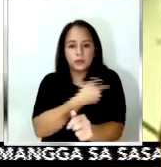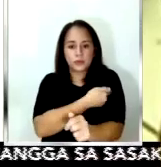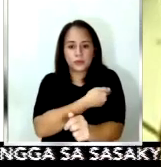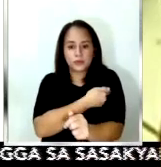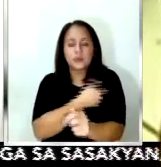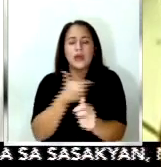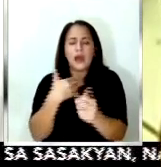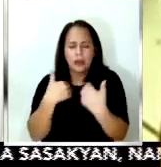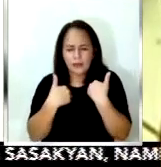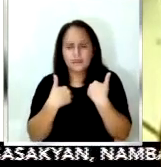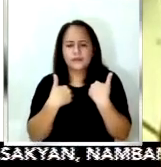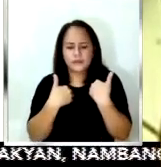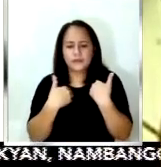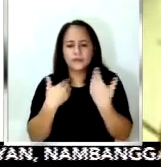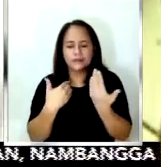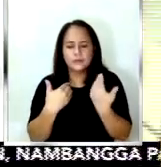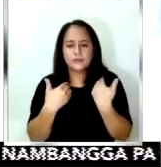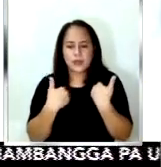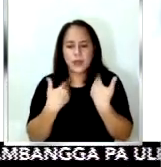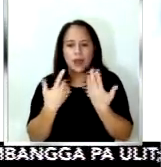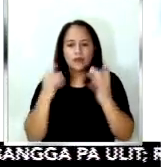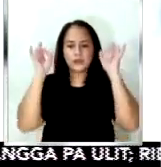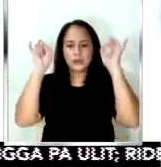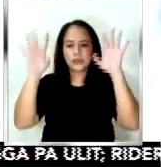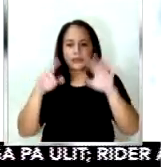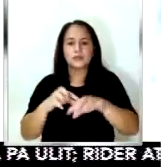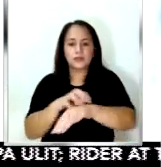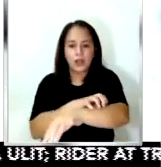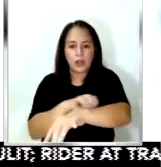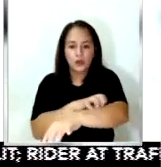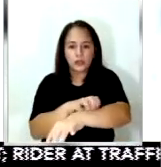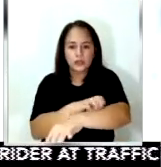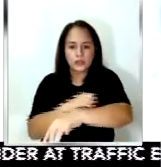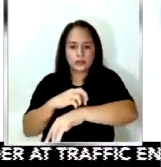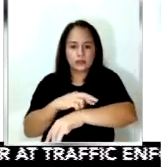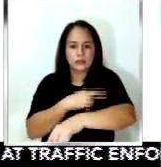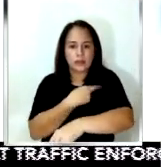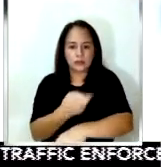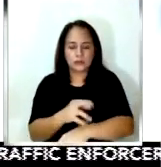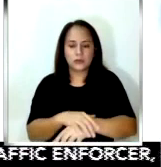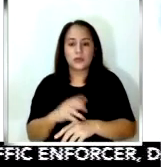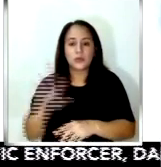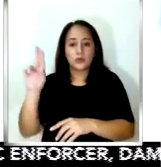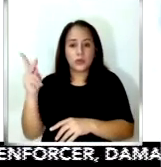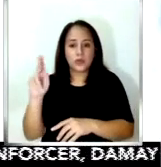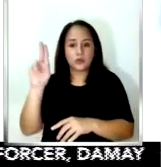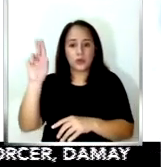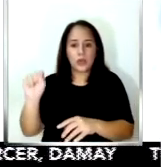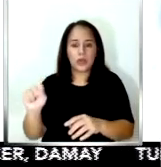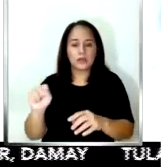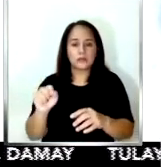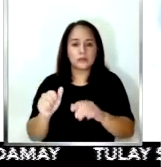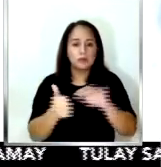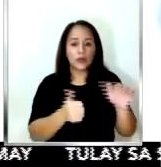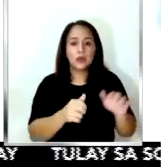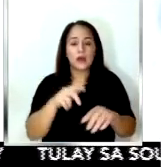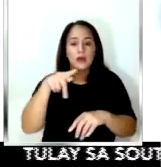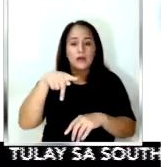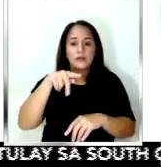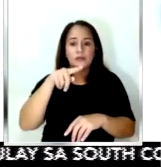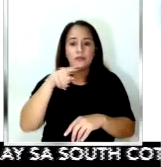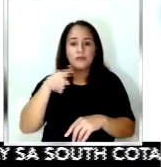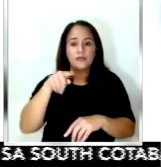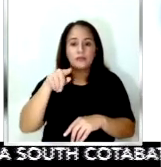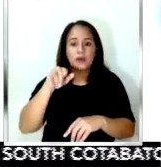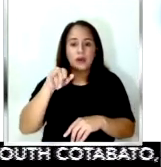every vaccine has the risk of allergic reactions. Bukod sa UK at Amerika, aprobado na ang bakuna ng Pfizer sa Canada,